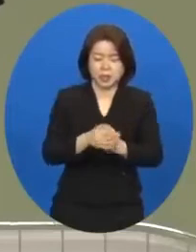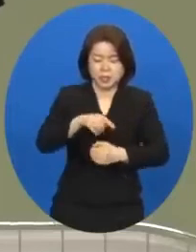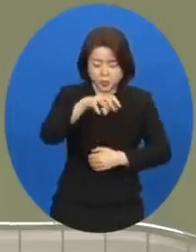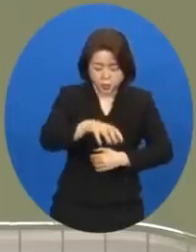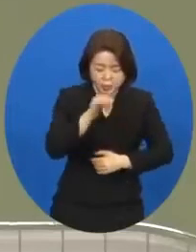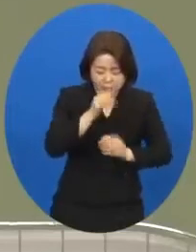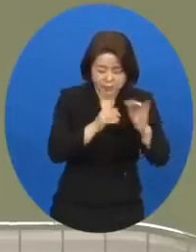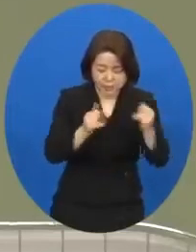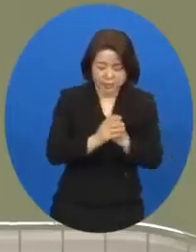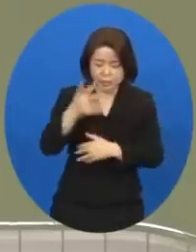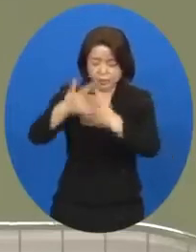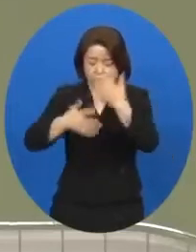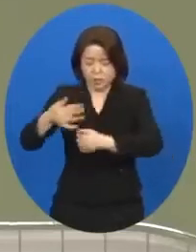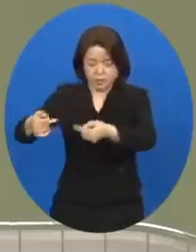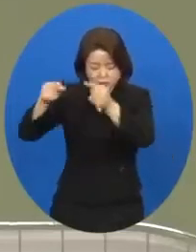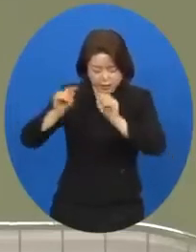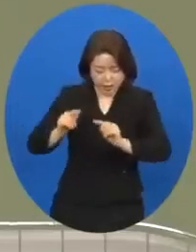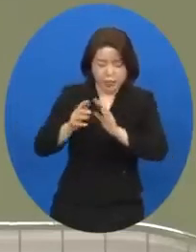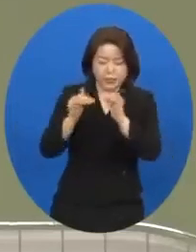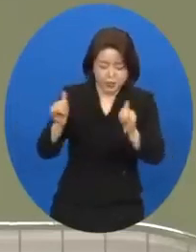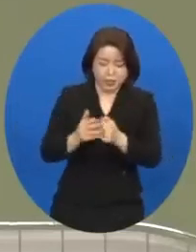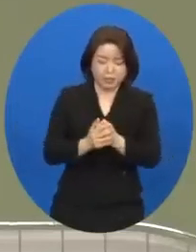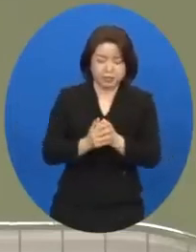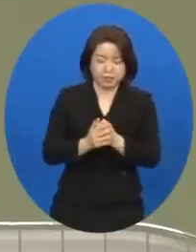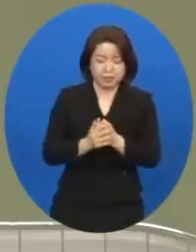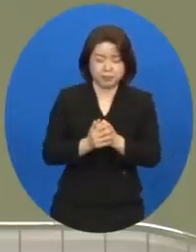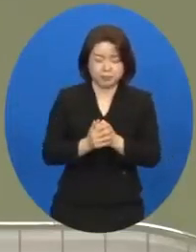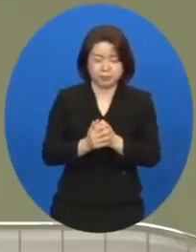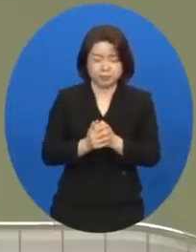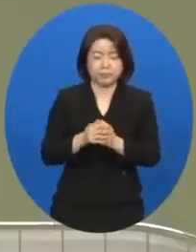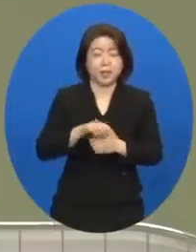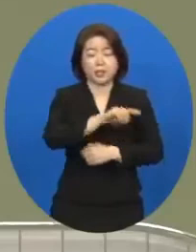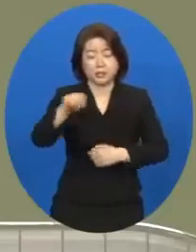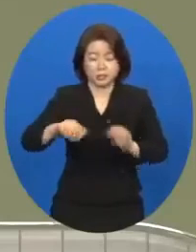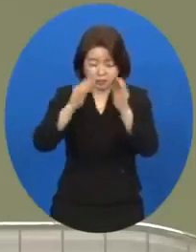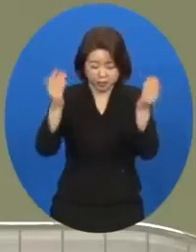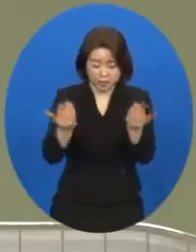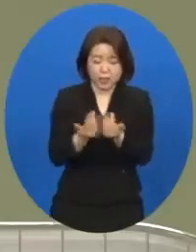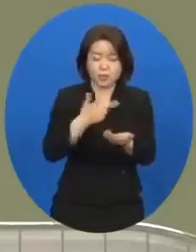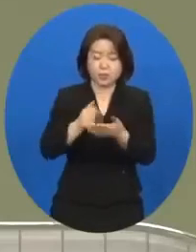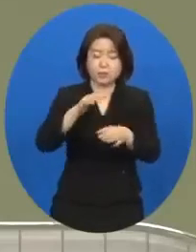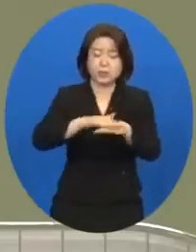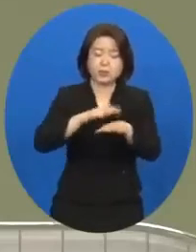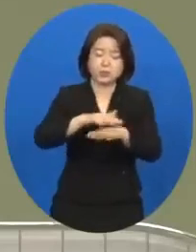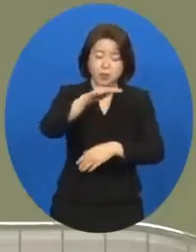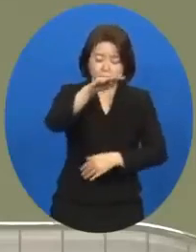이들, 영상으로 예배 드리는 이들, 그들 위에 주의 손을 얹으시고